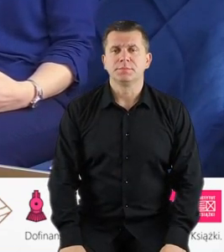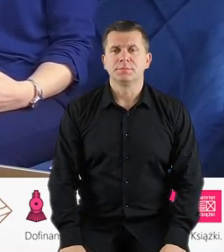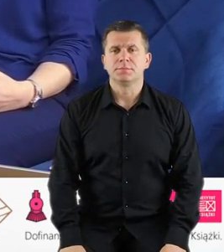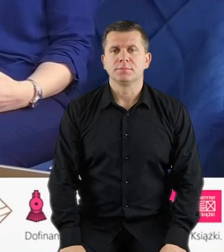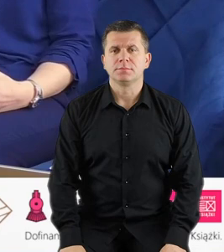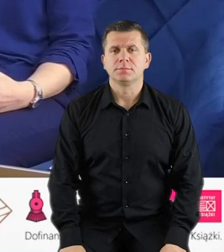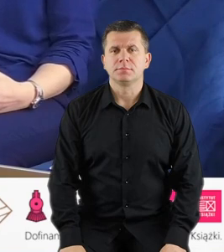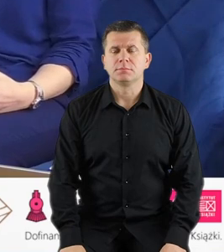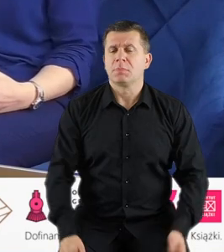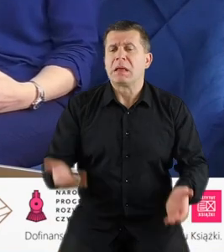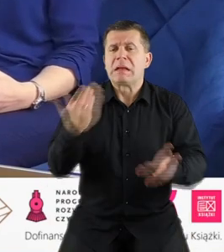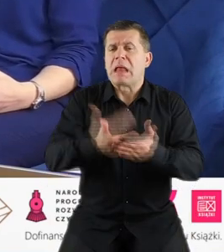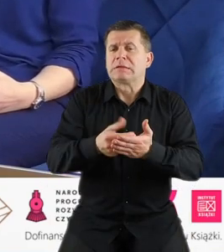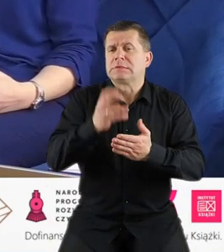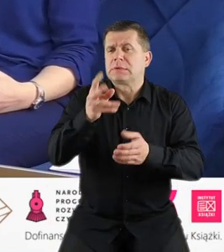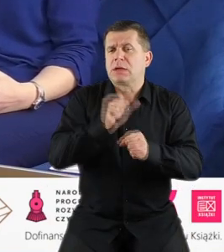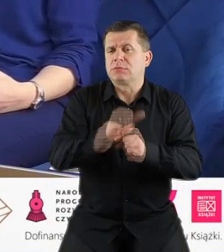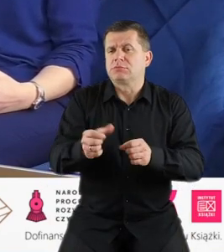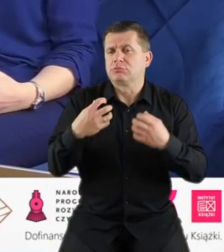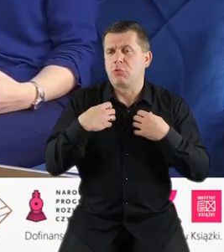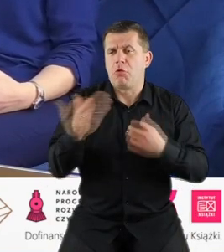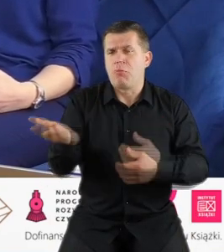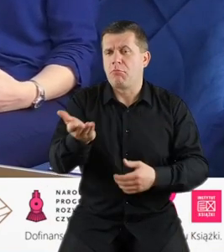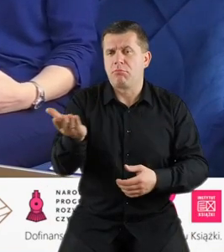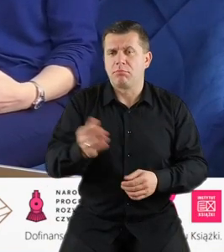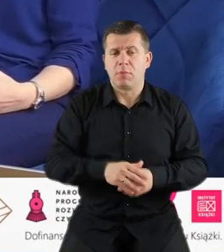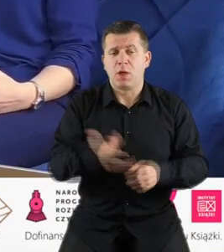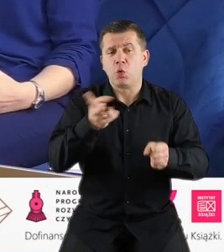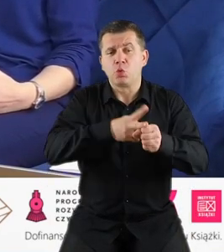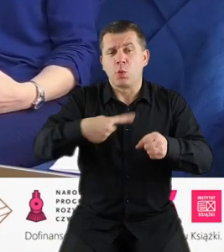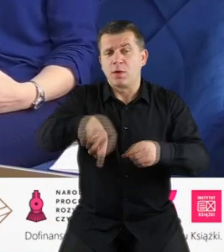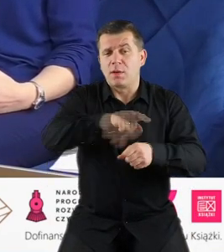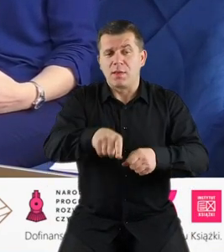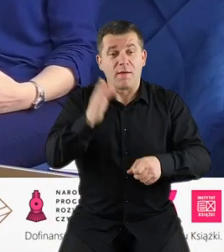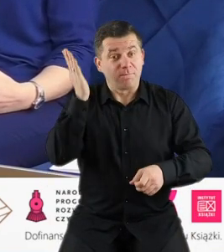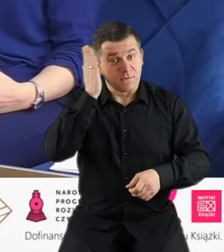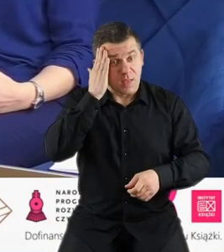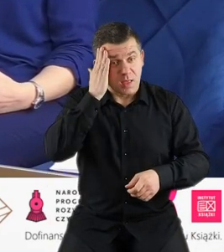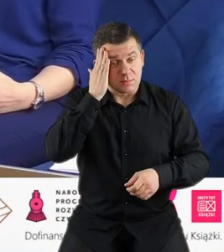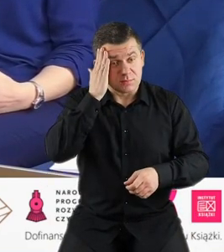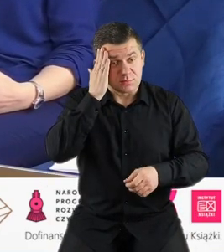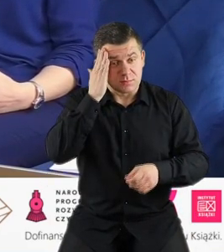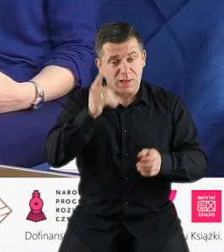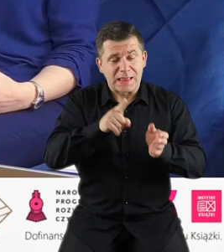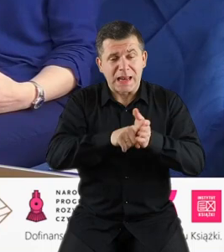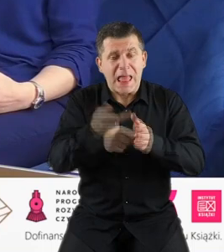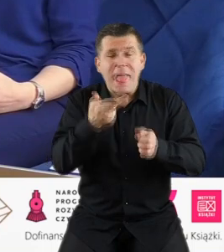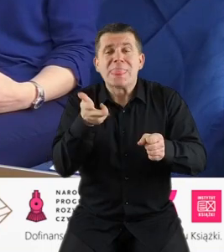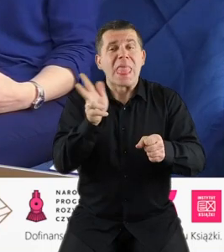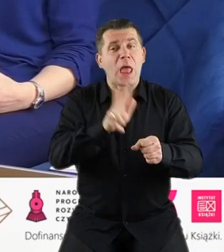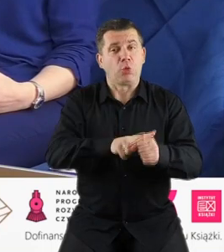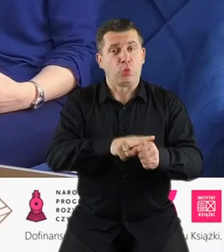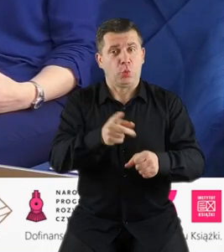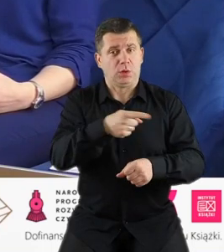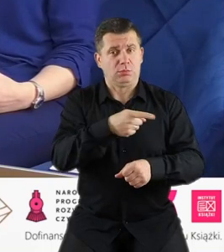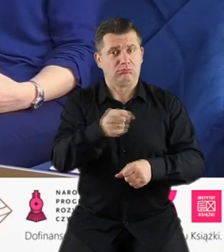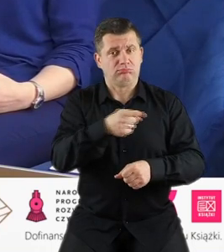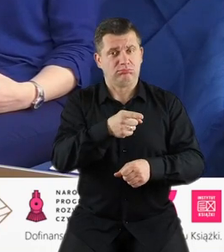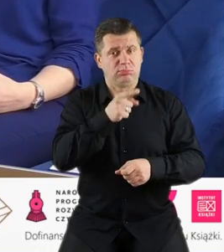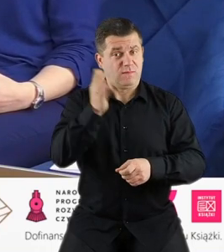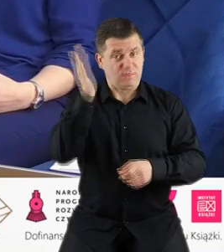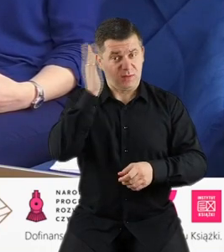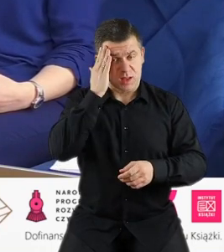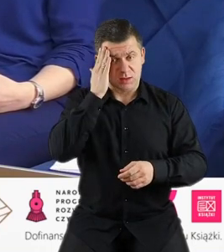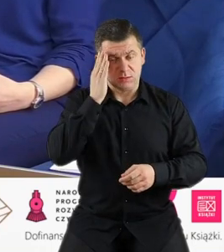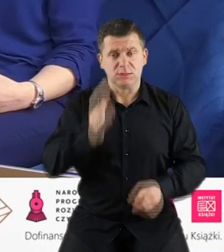No, dlaczego tak są? Dla niektórych ta wiedza jest, i to dosłownie dla niektórych, ta